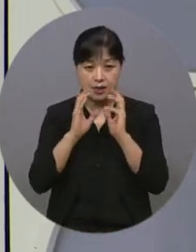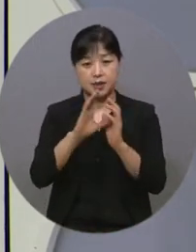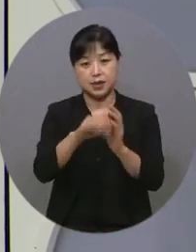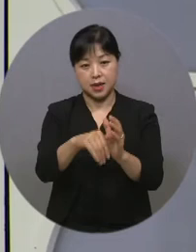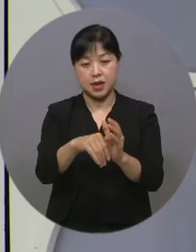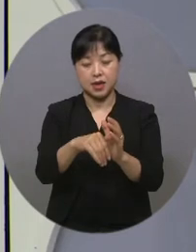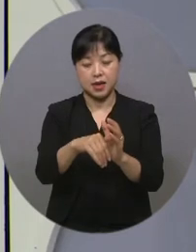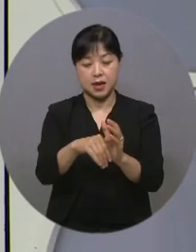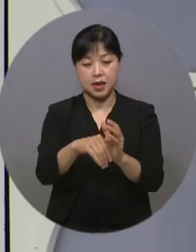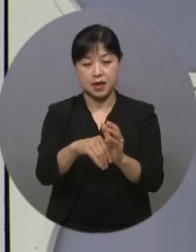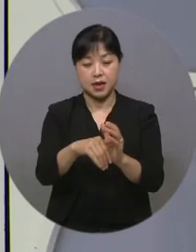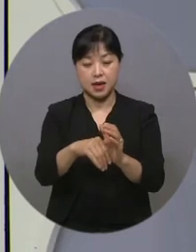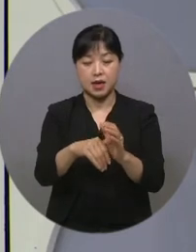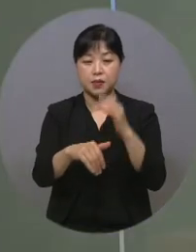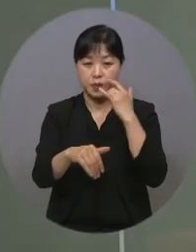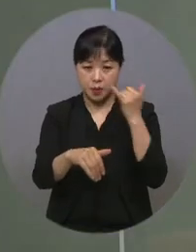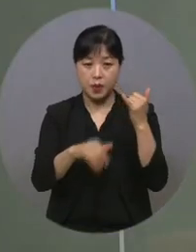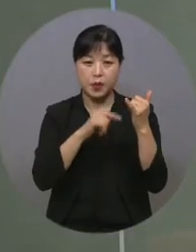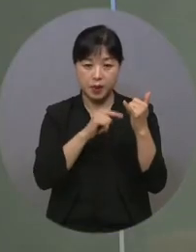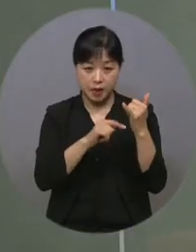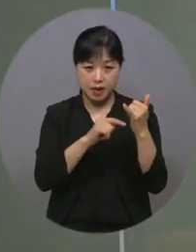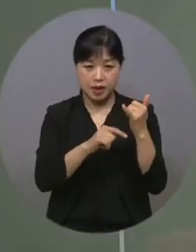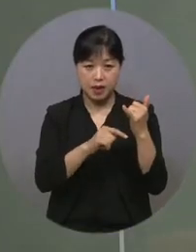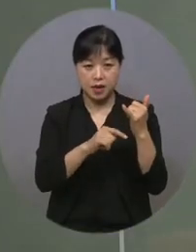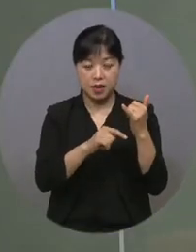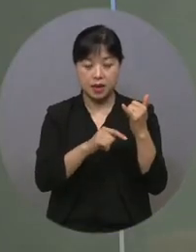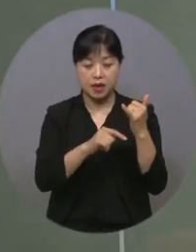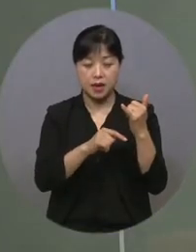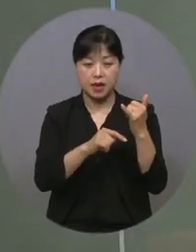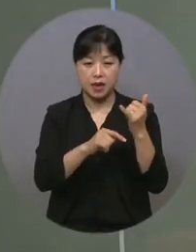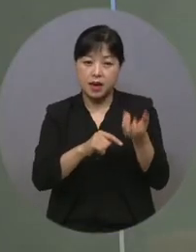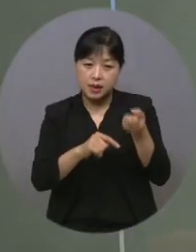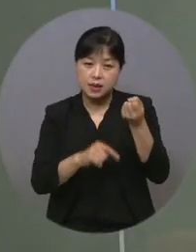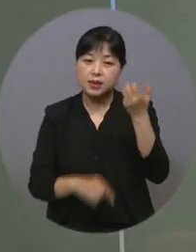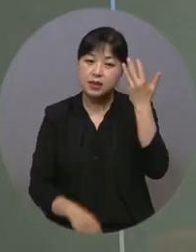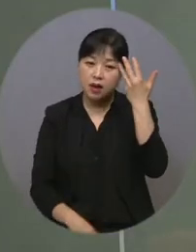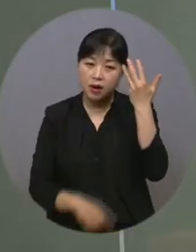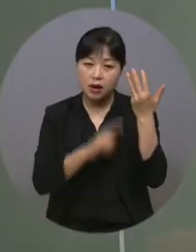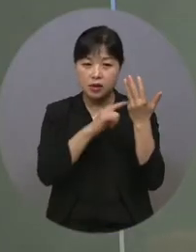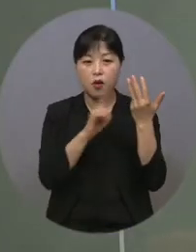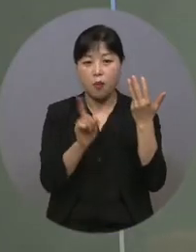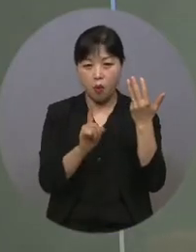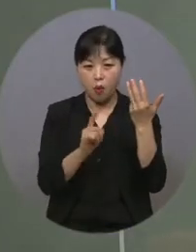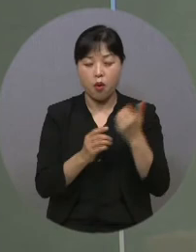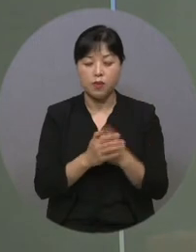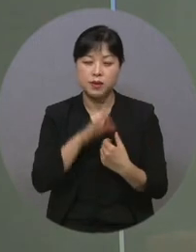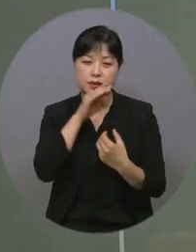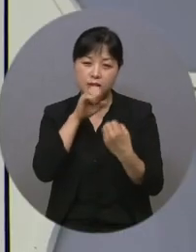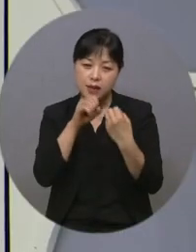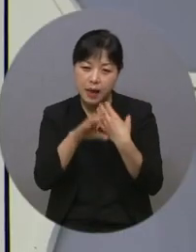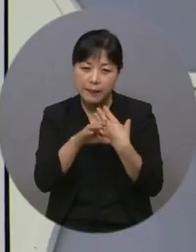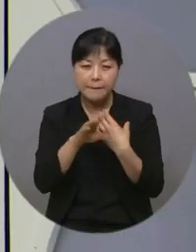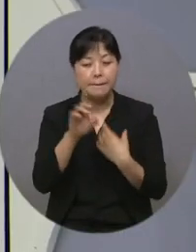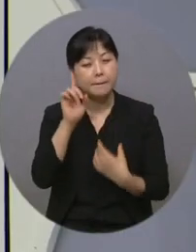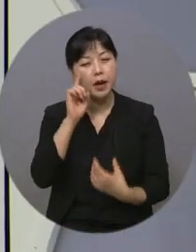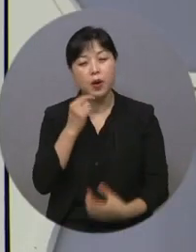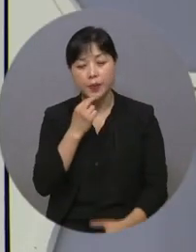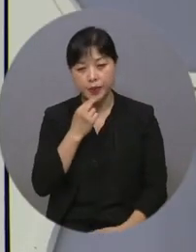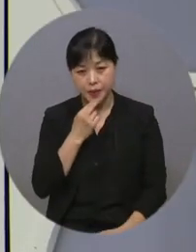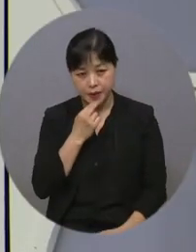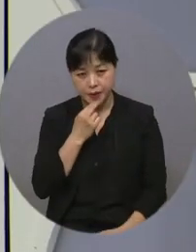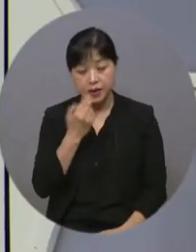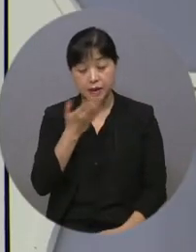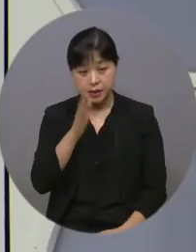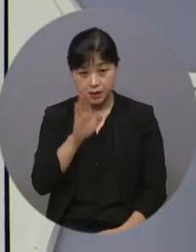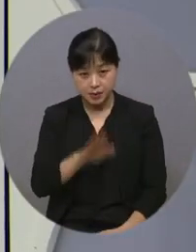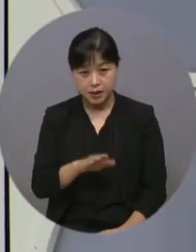부모들이 아이들에게 어떤 철학을 가지고 임해야 되느냐, 정답은 물론 없습니다만은 그러나